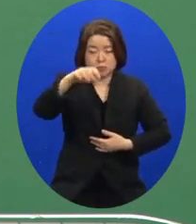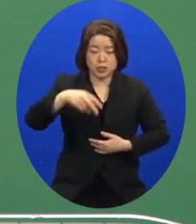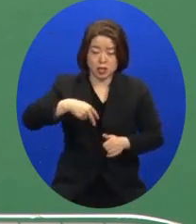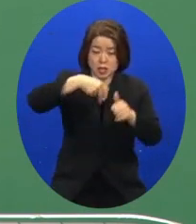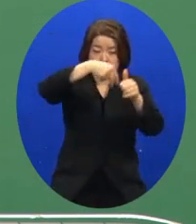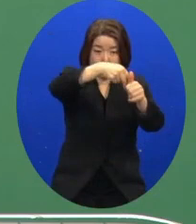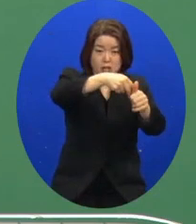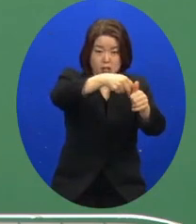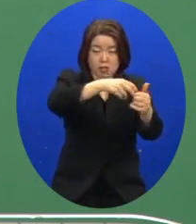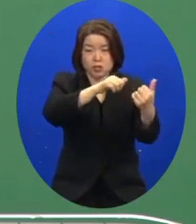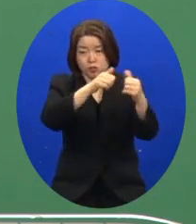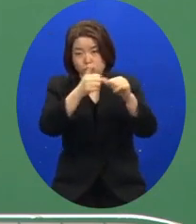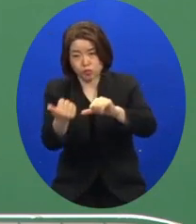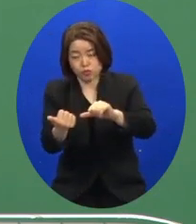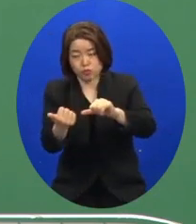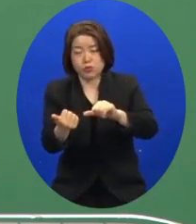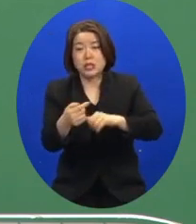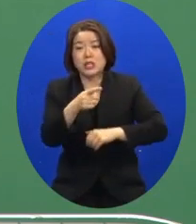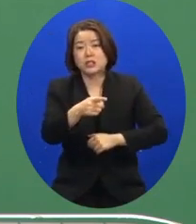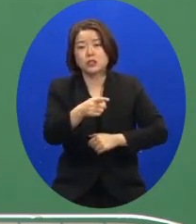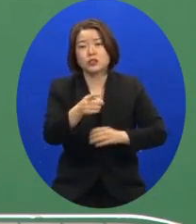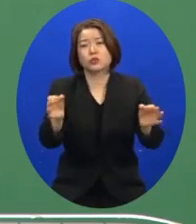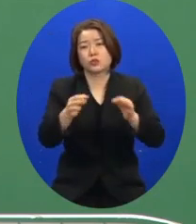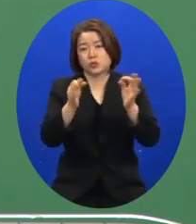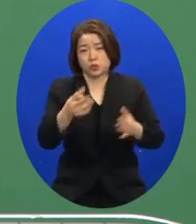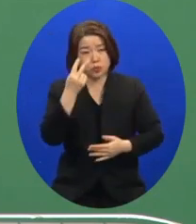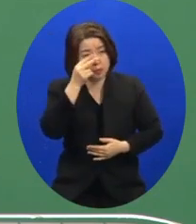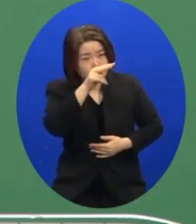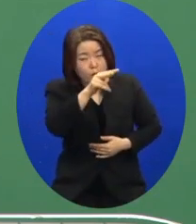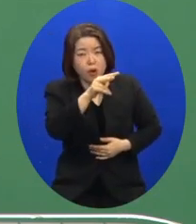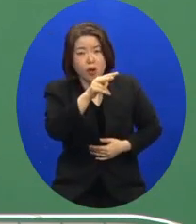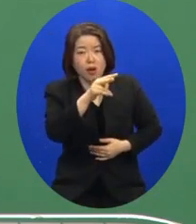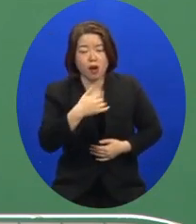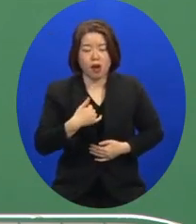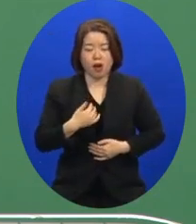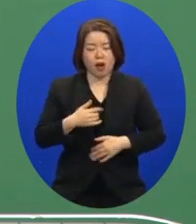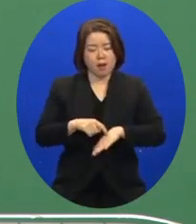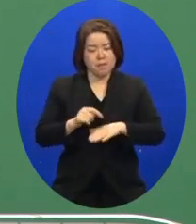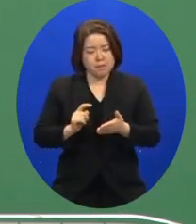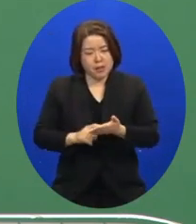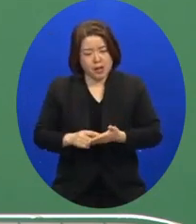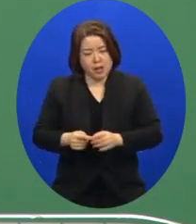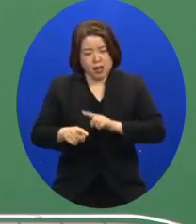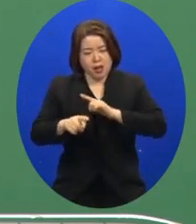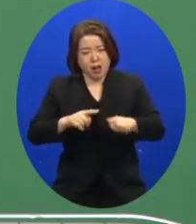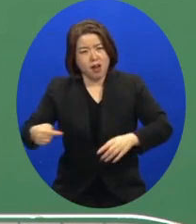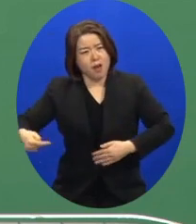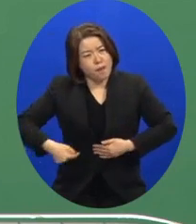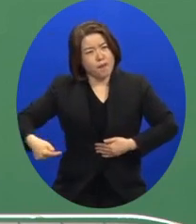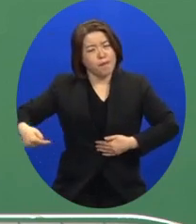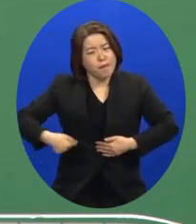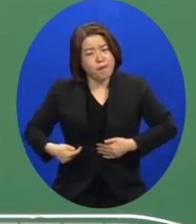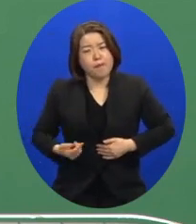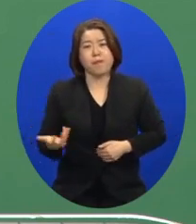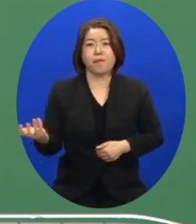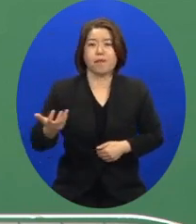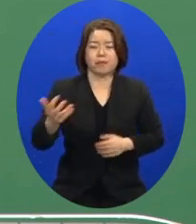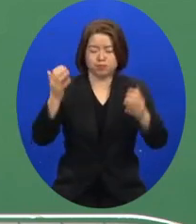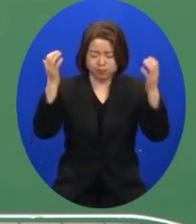것을 목격하는 순간 아니겠습니까? 정말 마음이 칼로 찌르는 듯한 고통을